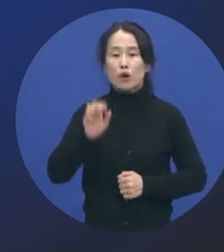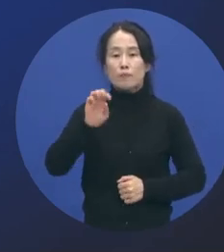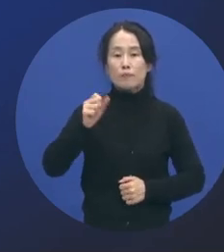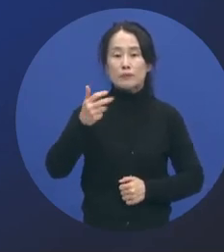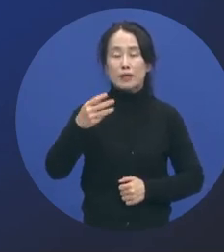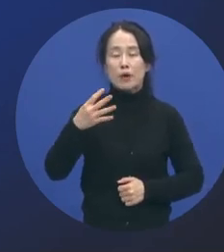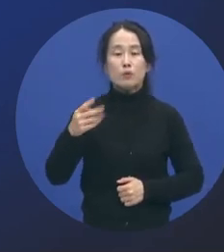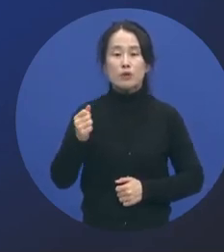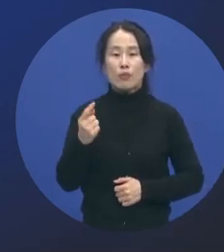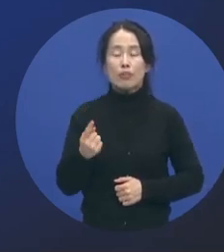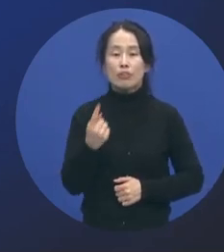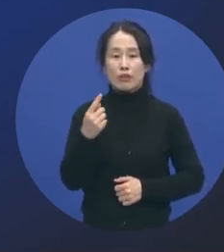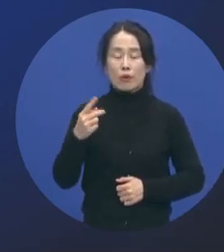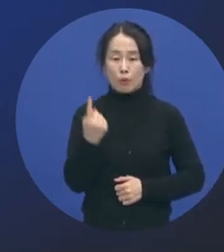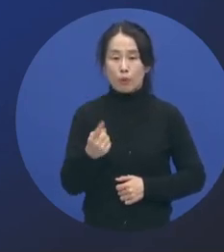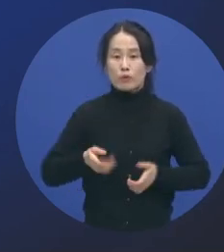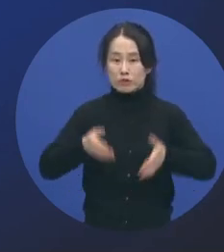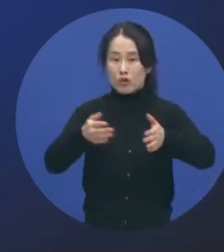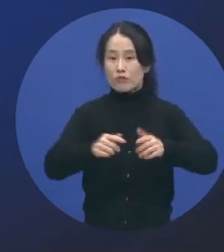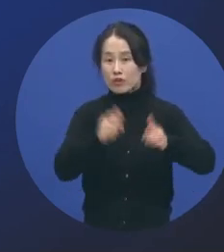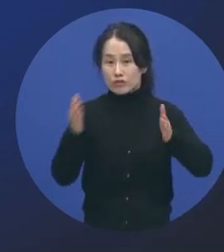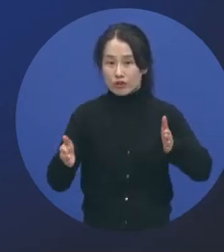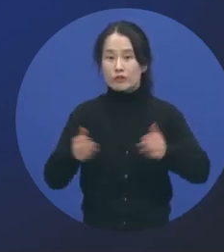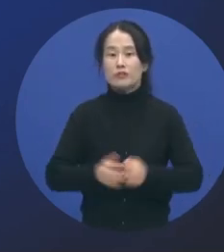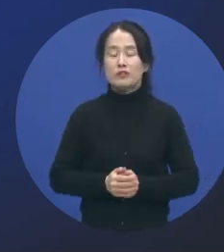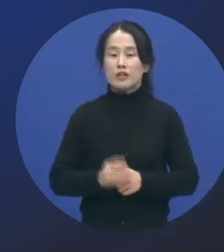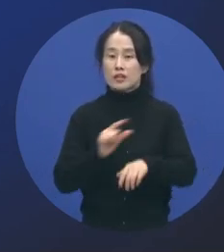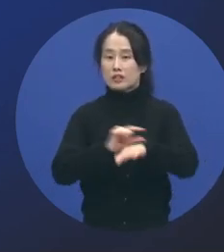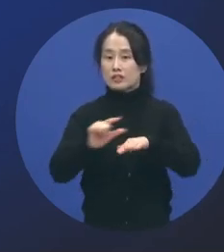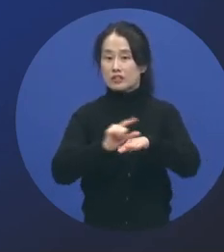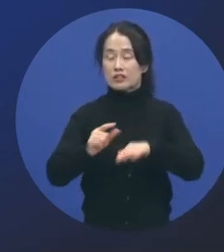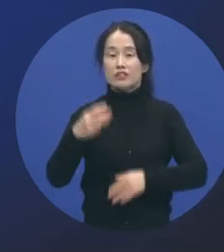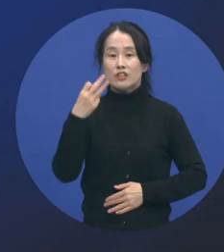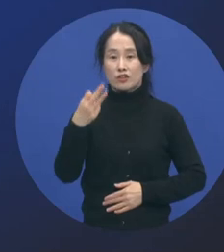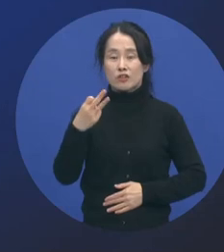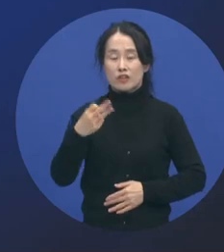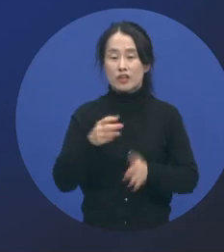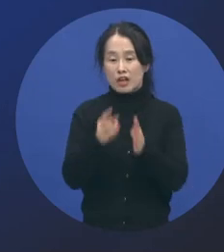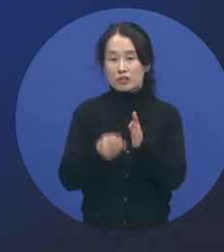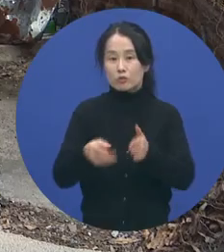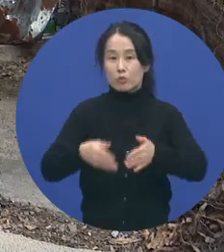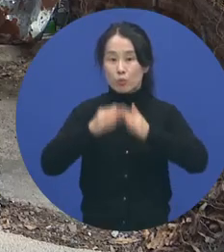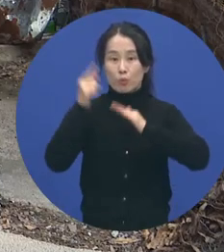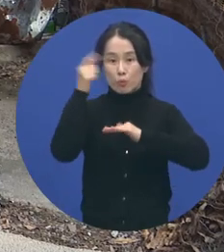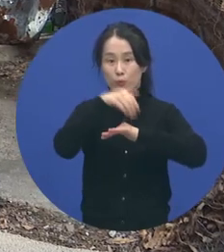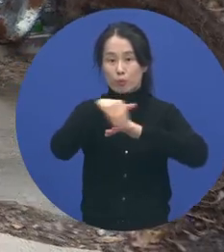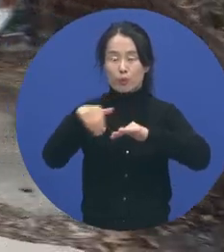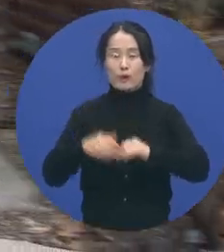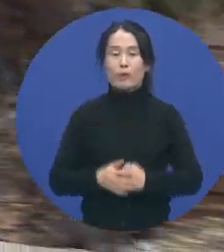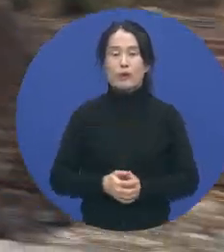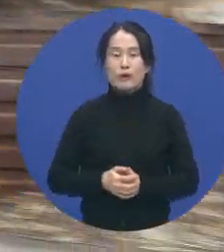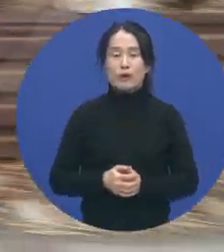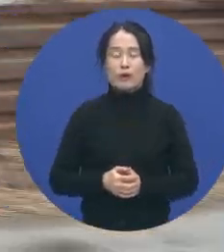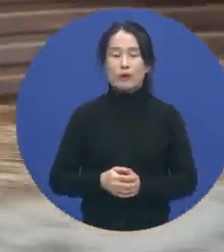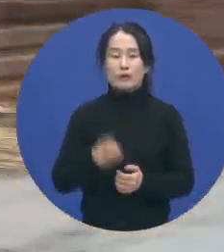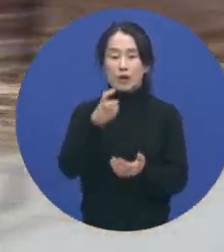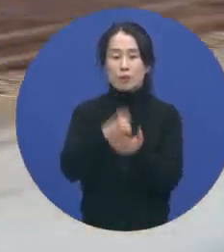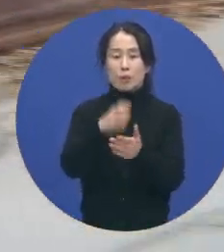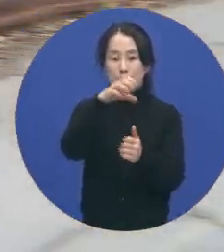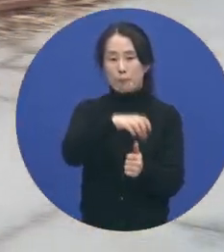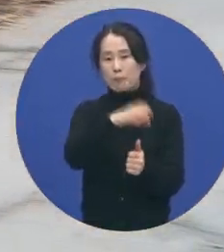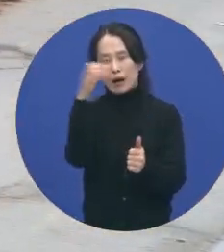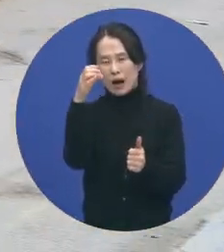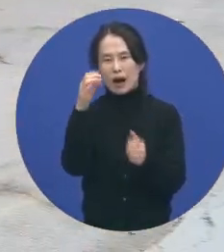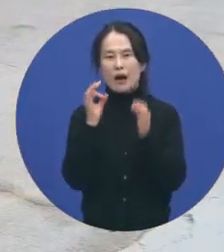등 도로 18개 노선, GTX-D 등 철도 13개 노선을 구축할 계획. 여기에 규제 완화에도